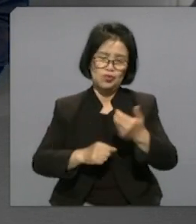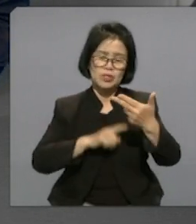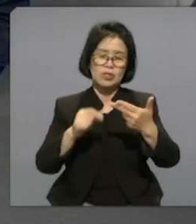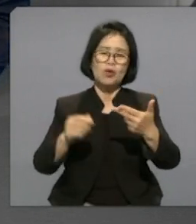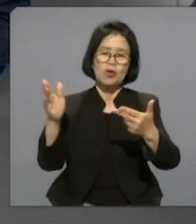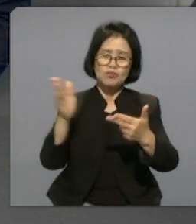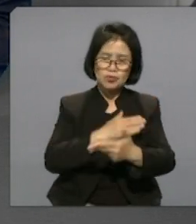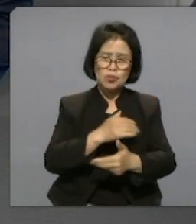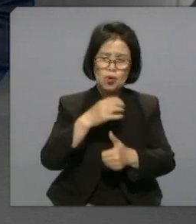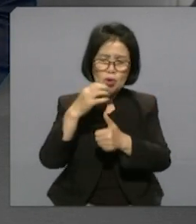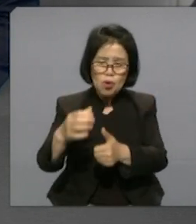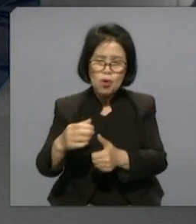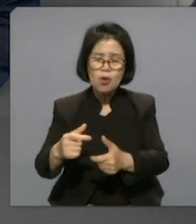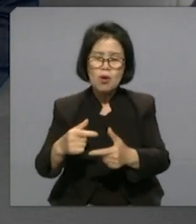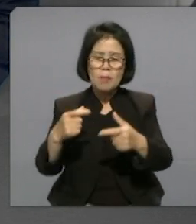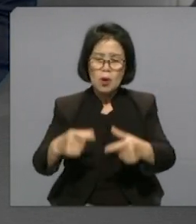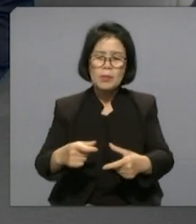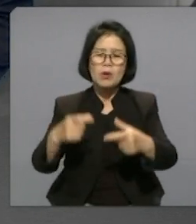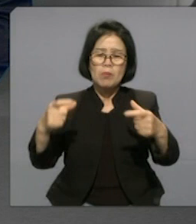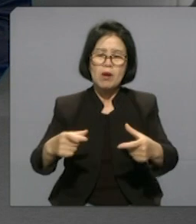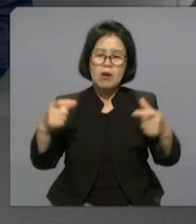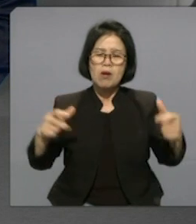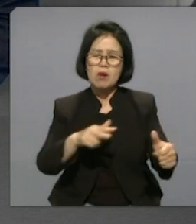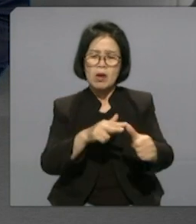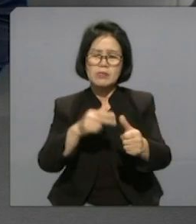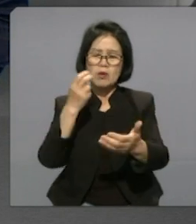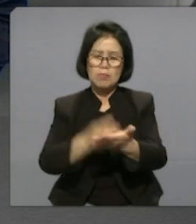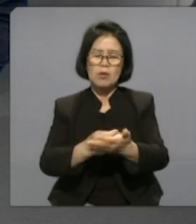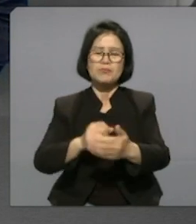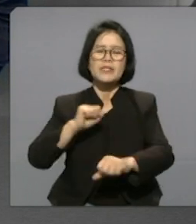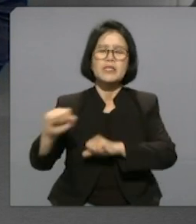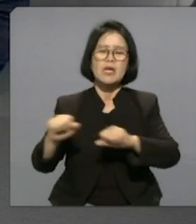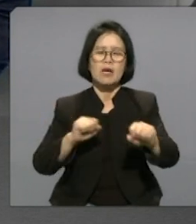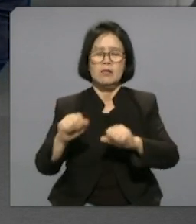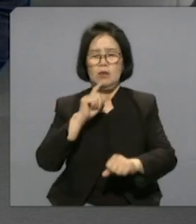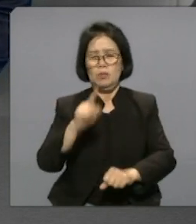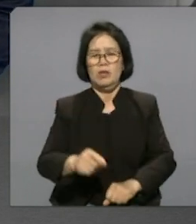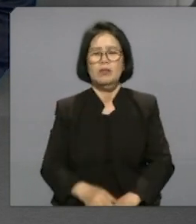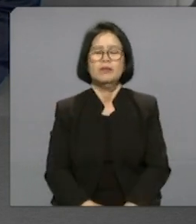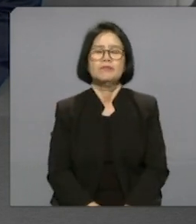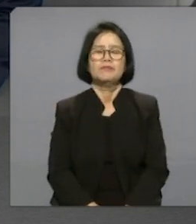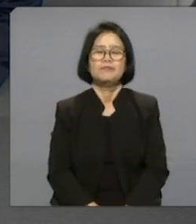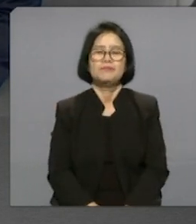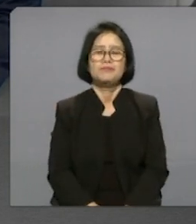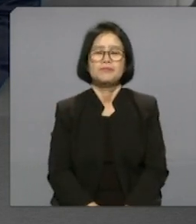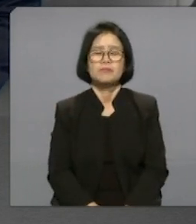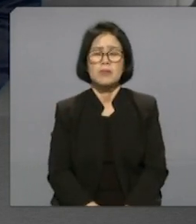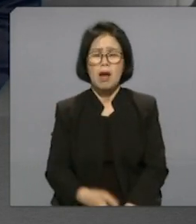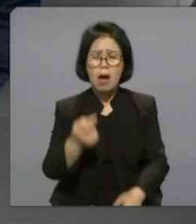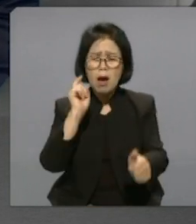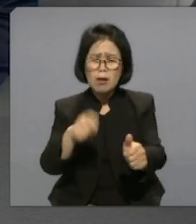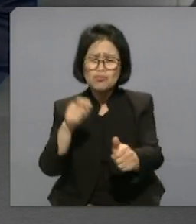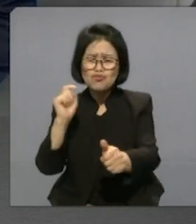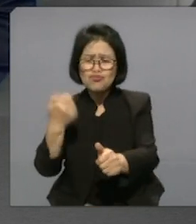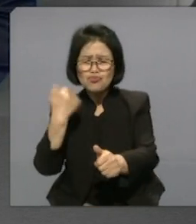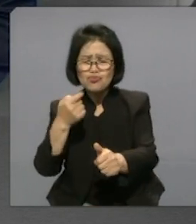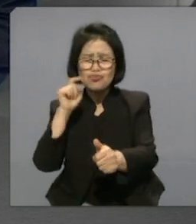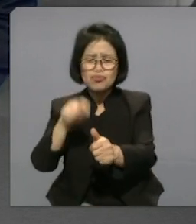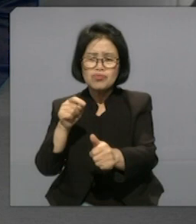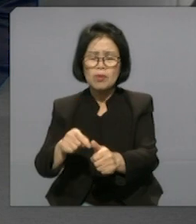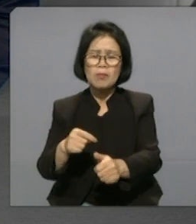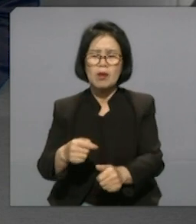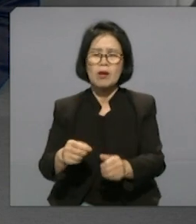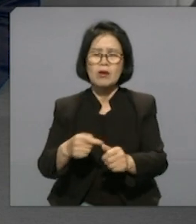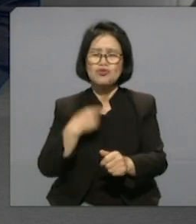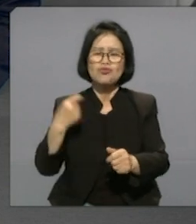적용 대상과 범위 확대한 반간첩법을 시행한다는 사실입니다. 이른바 걸면 걸릴 수 있다. 교민들 걱정